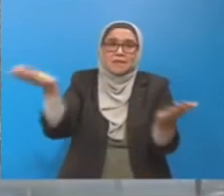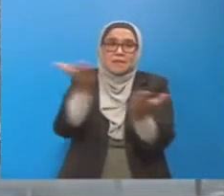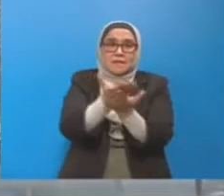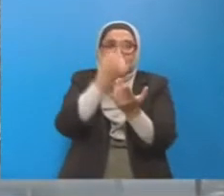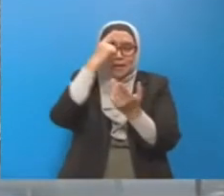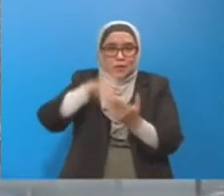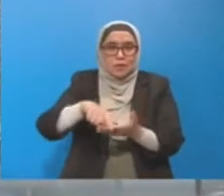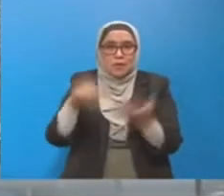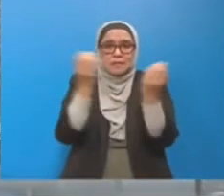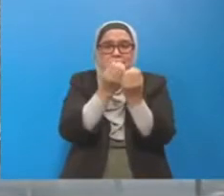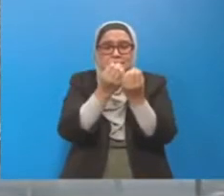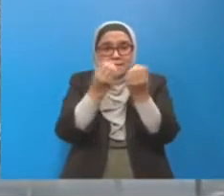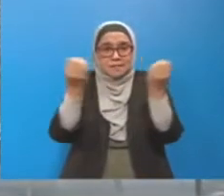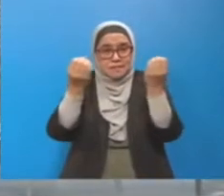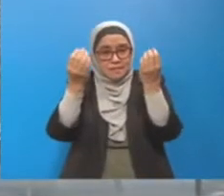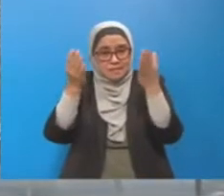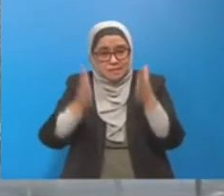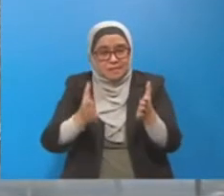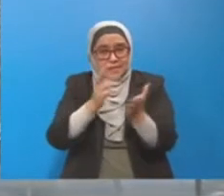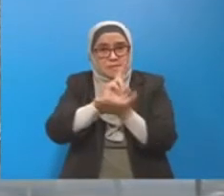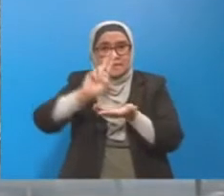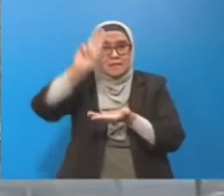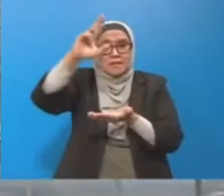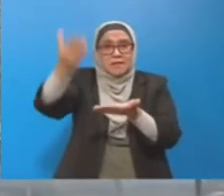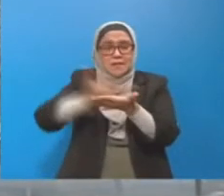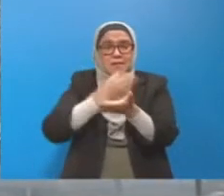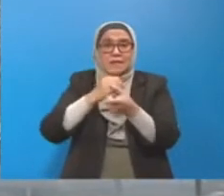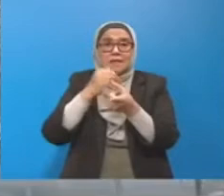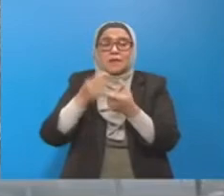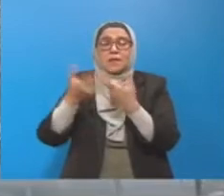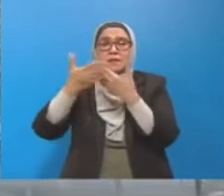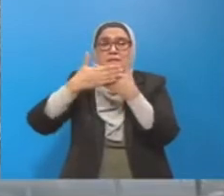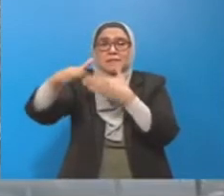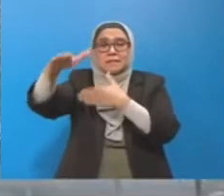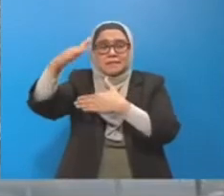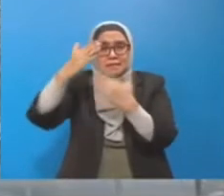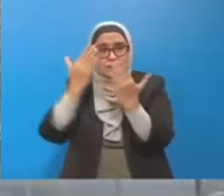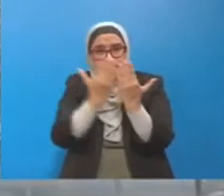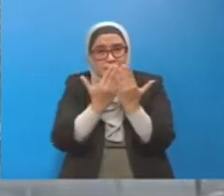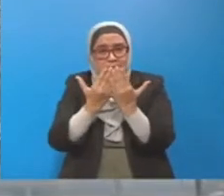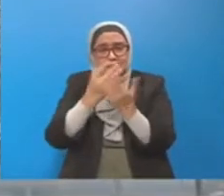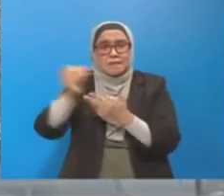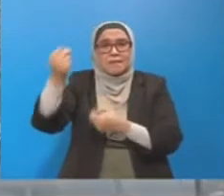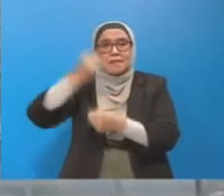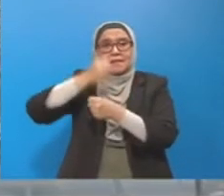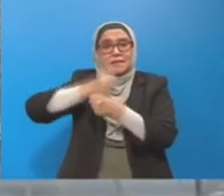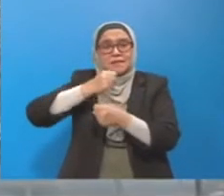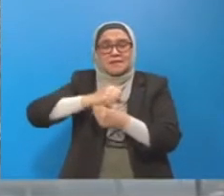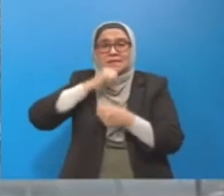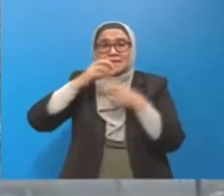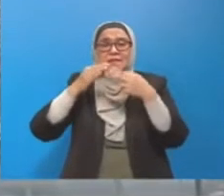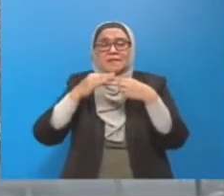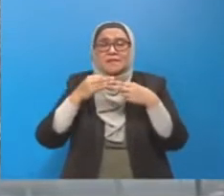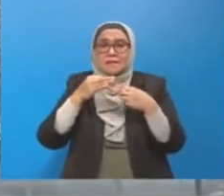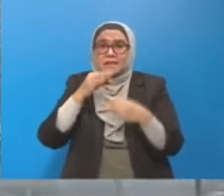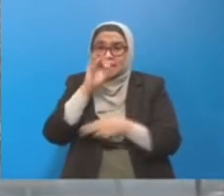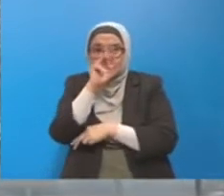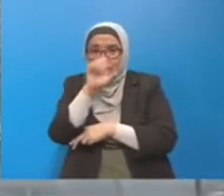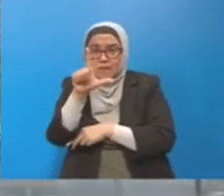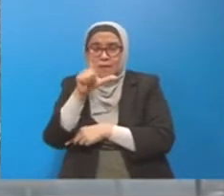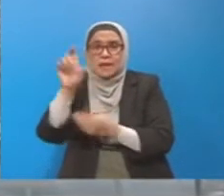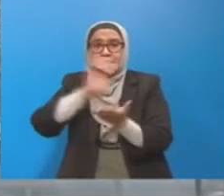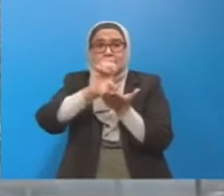gra2 baharu lepaskan sekolah dan pekerja sektor yang tidak formal Hai hello diberi 300 pangkuannya